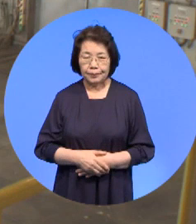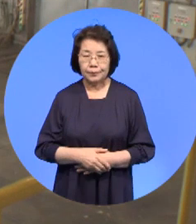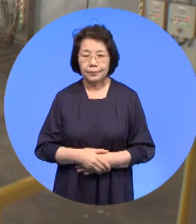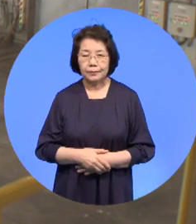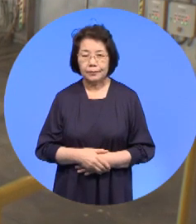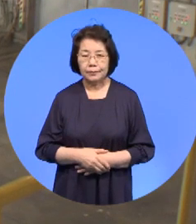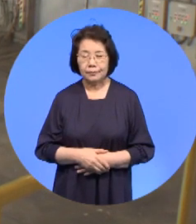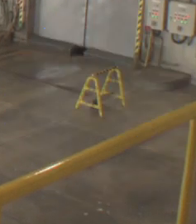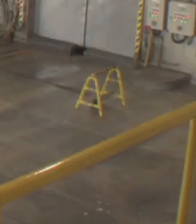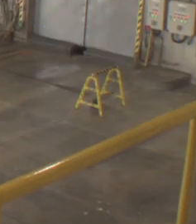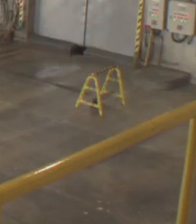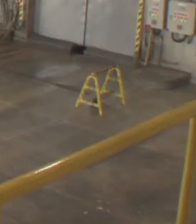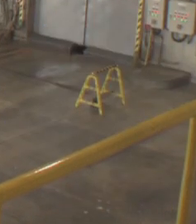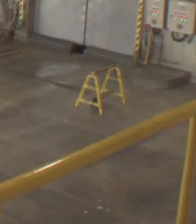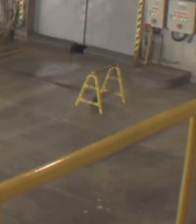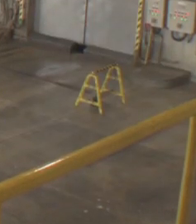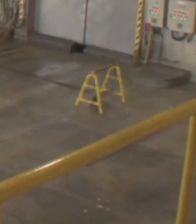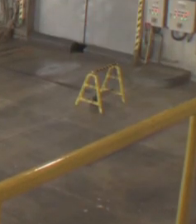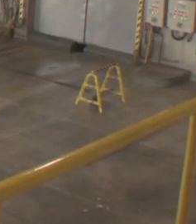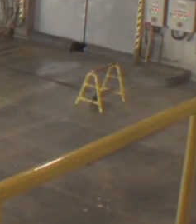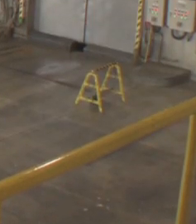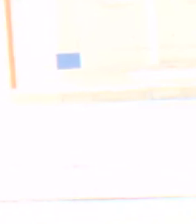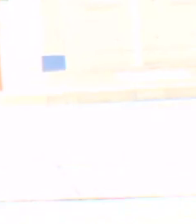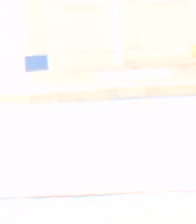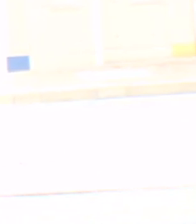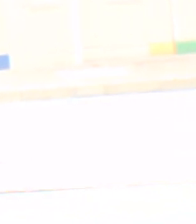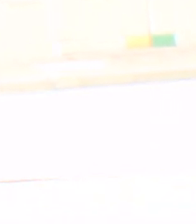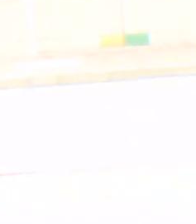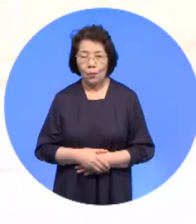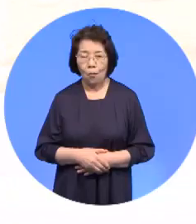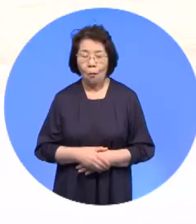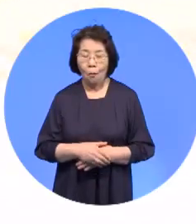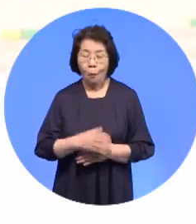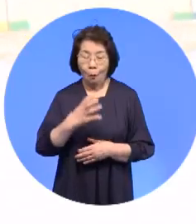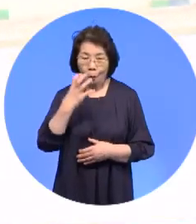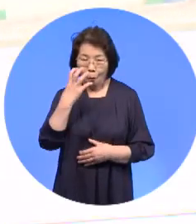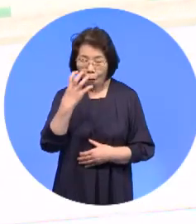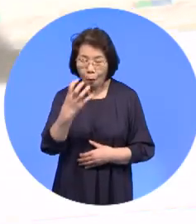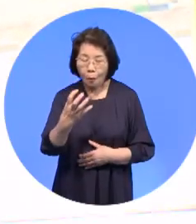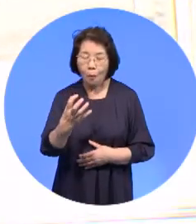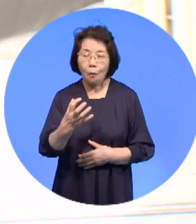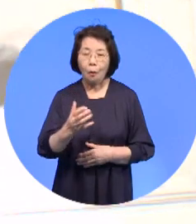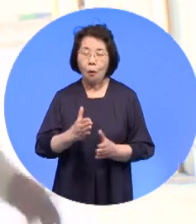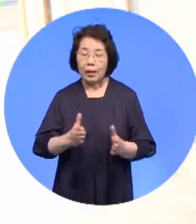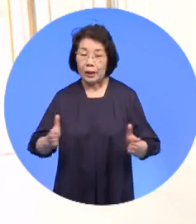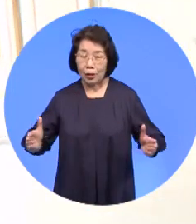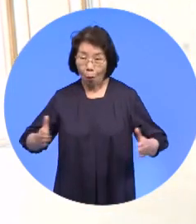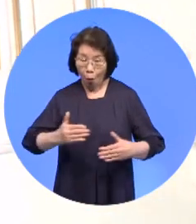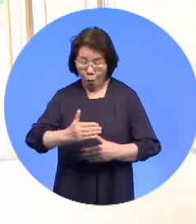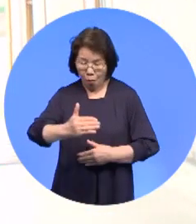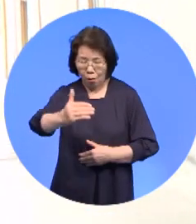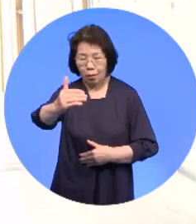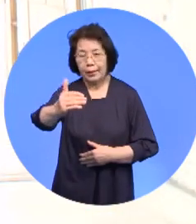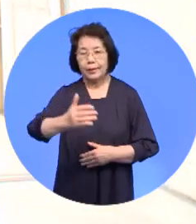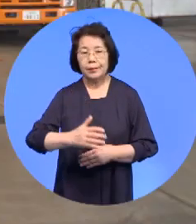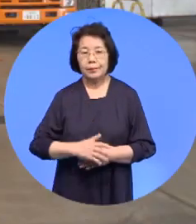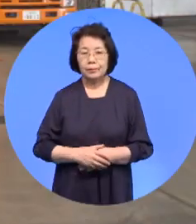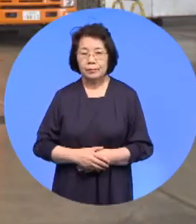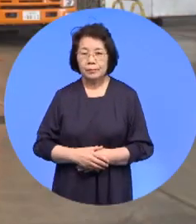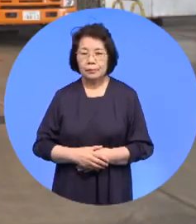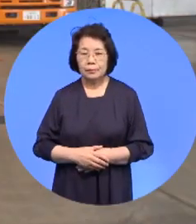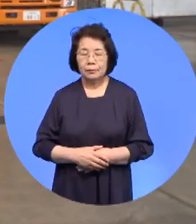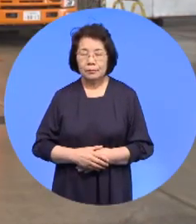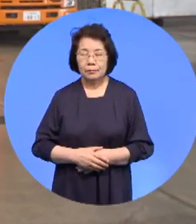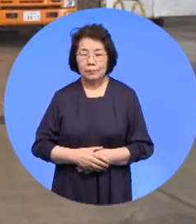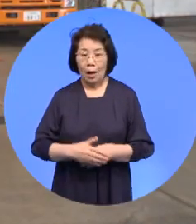フォーム魚 cocco a頬すごい広いですよねー蛇行扉も